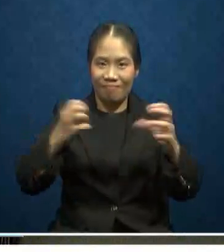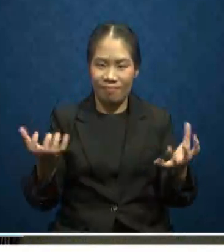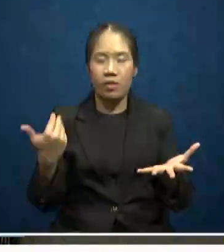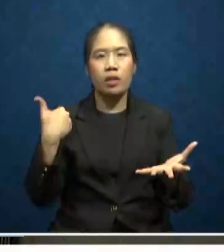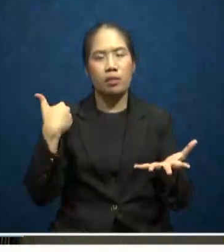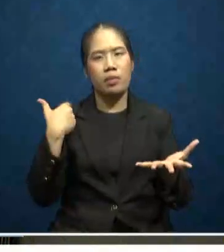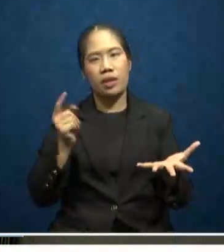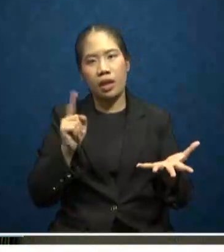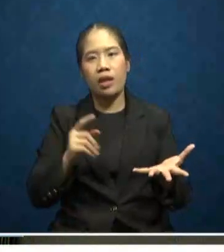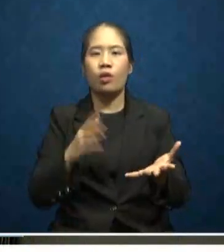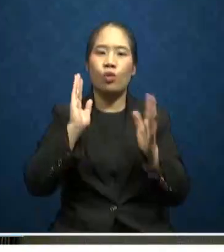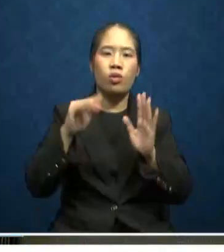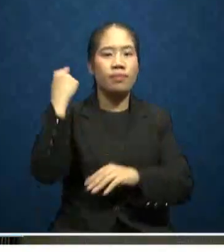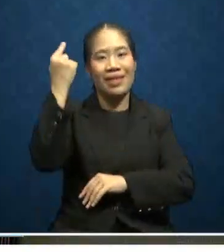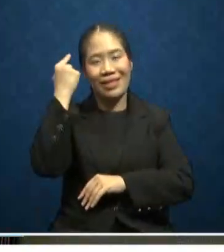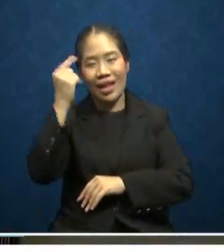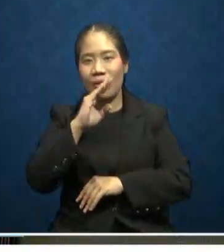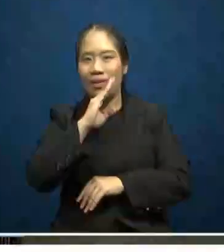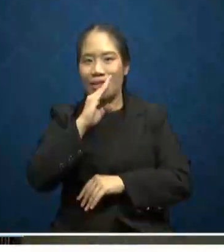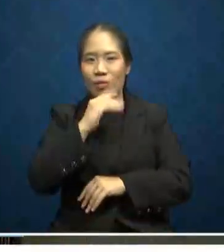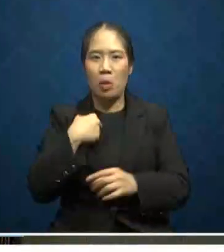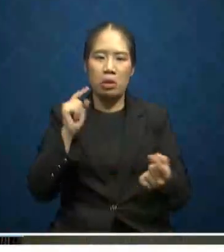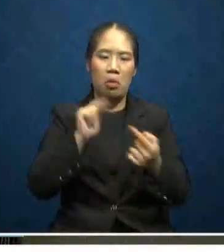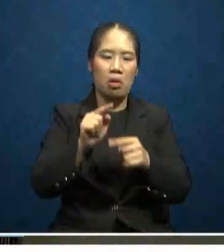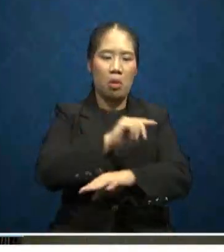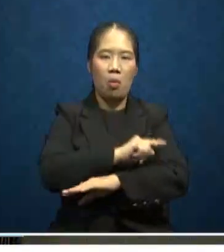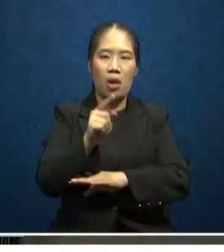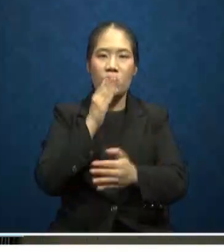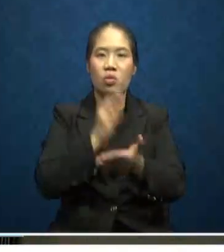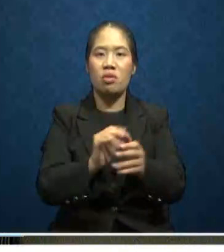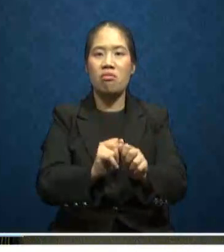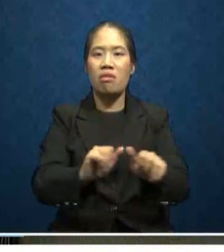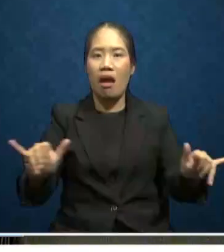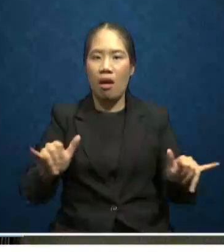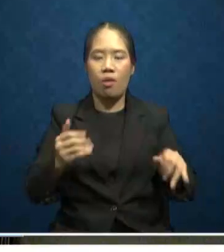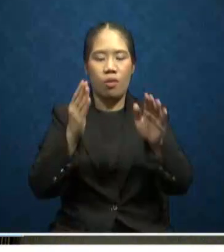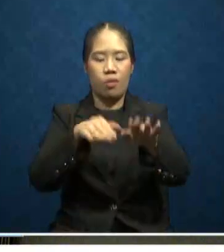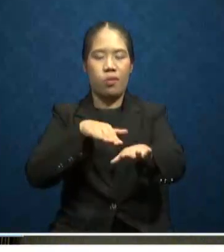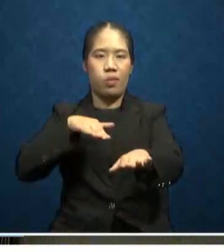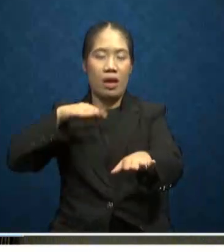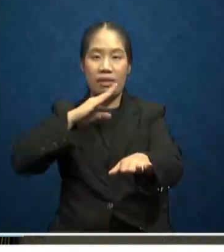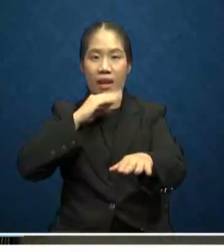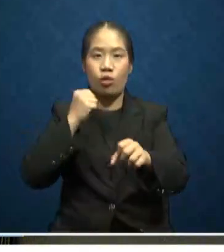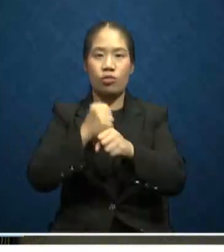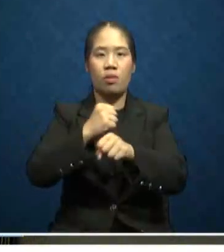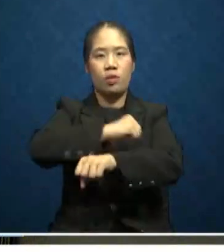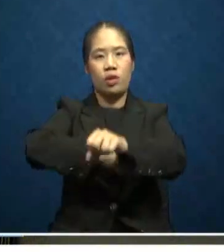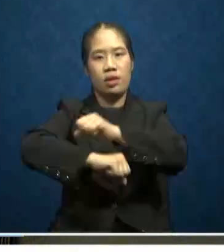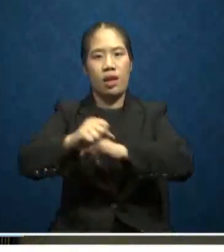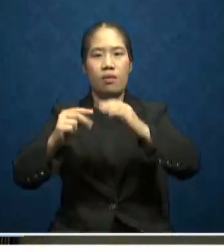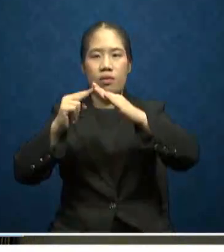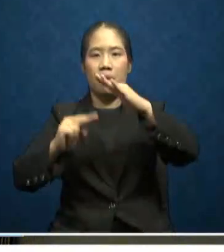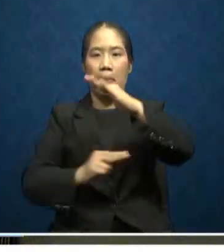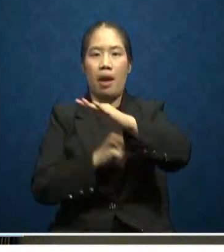ที่สำคัญช่วงเทศกาลนะครับก็รถติดขัดเป็นมากดังนั้นเองถ้าเราสร้างสะพานบริเวณทางแยกบ้านเนินสูงนะครับที่